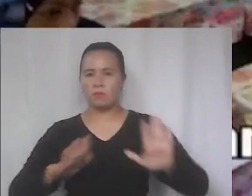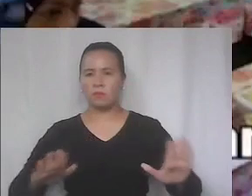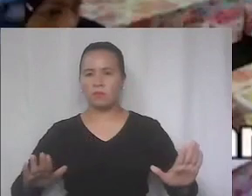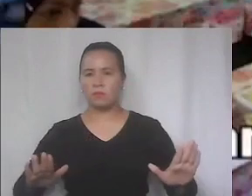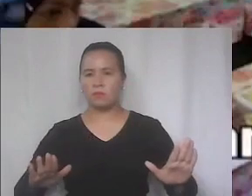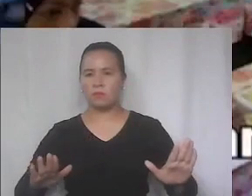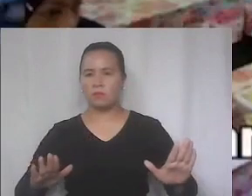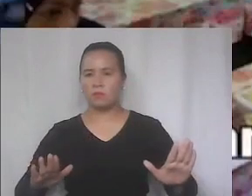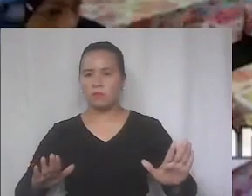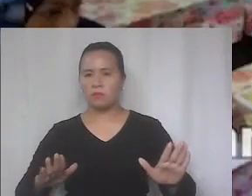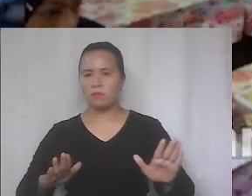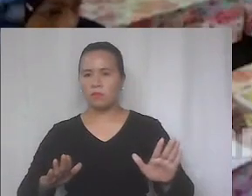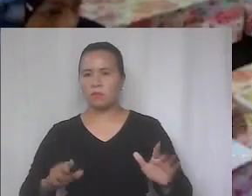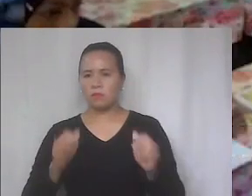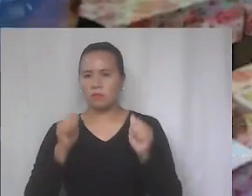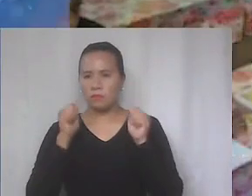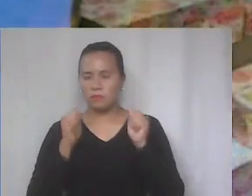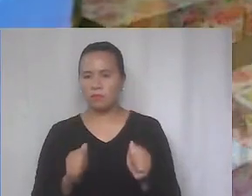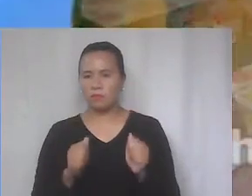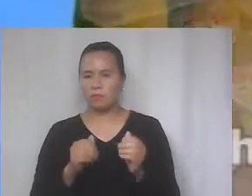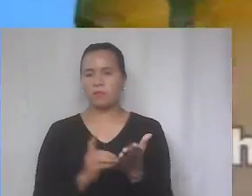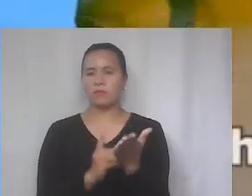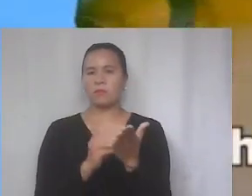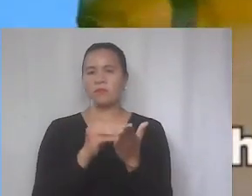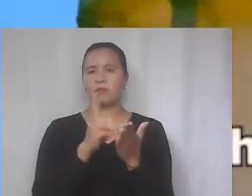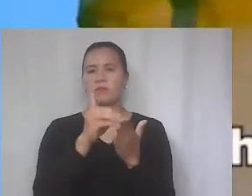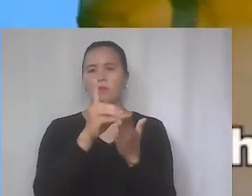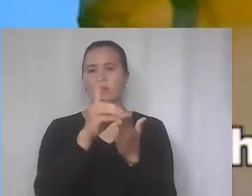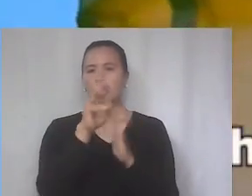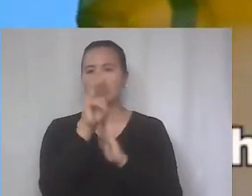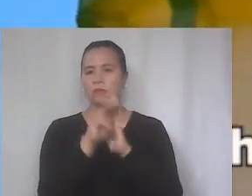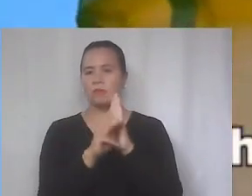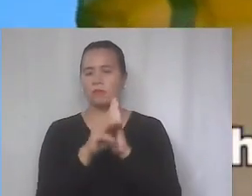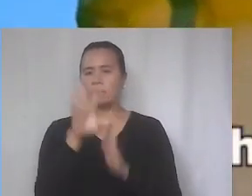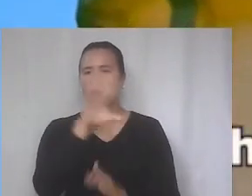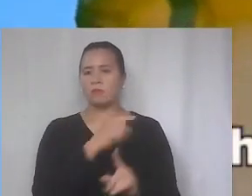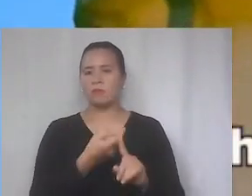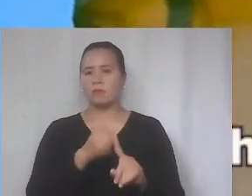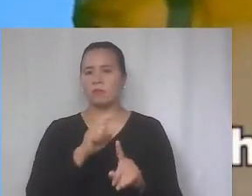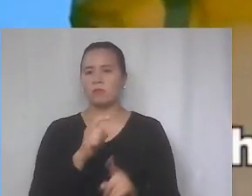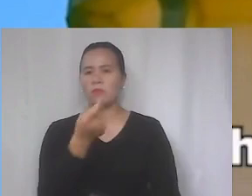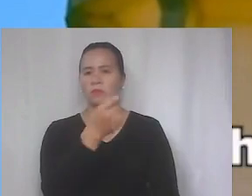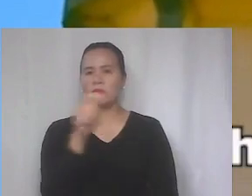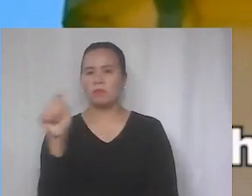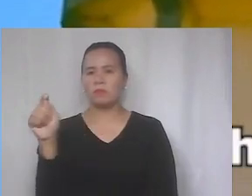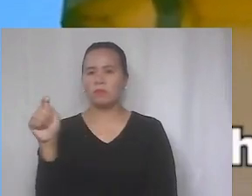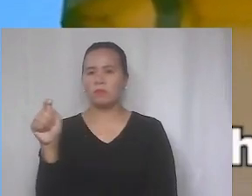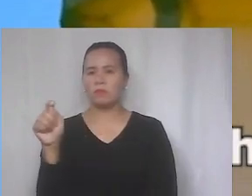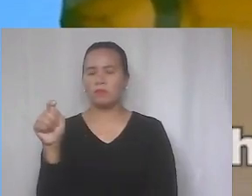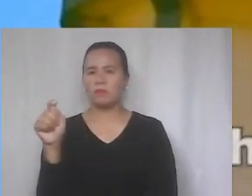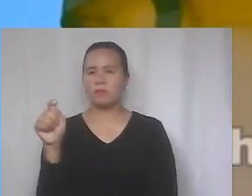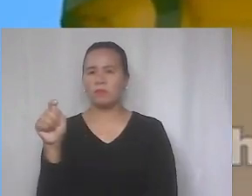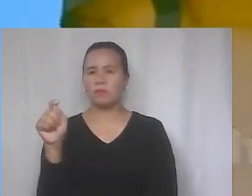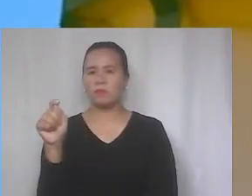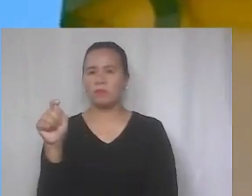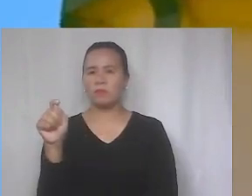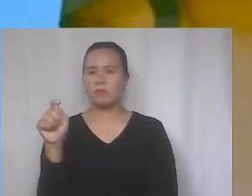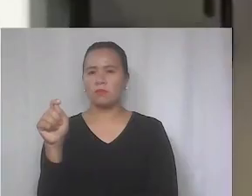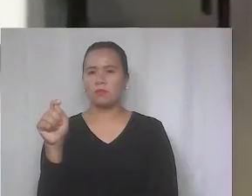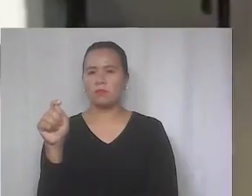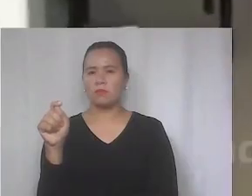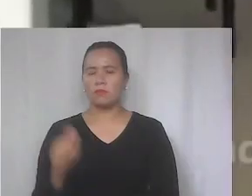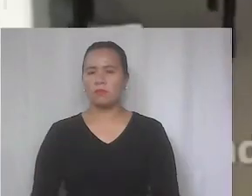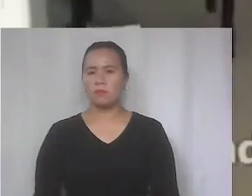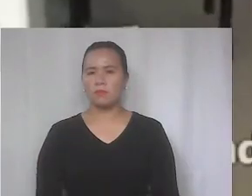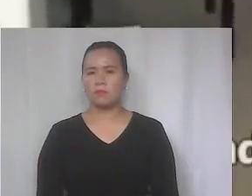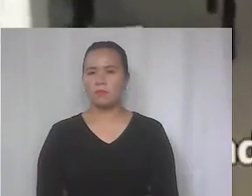يا رب العالمين. اللهم ارفع عنا البلاء والوباء والزلازل وسيء الأسقام وما